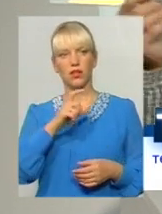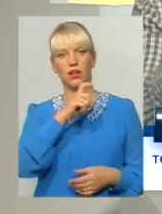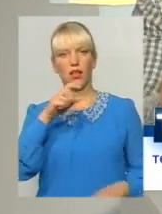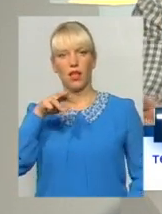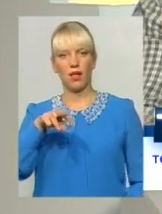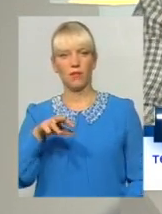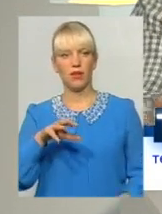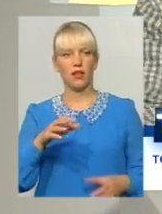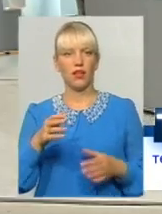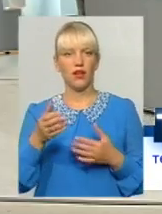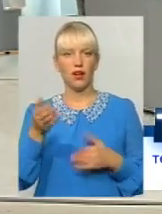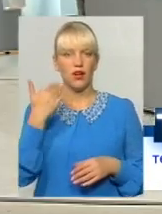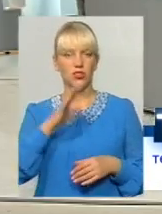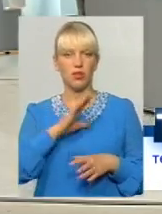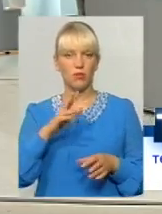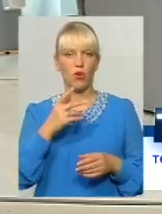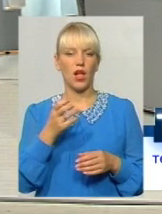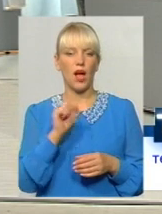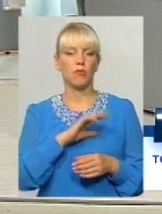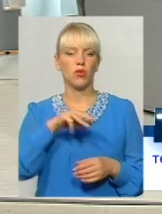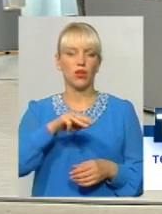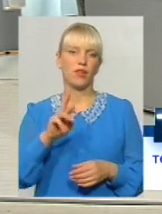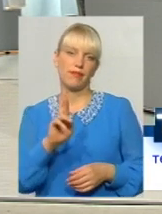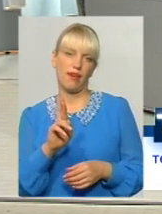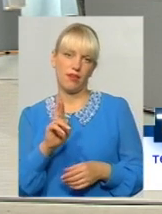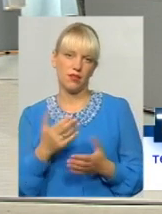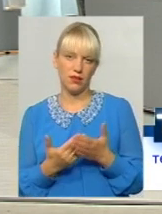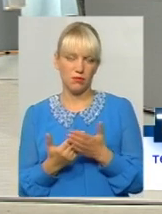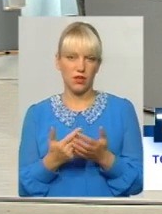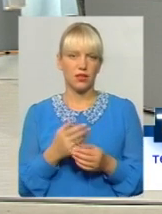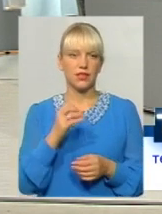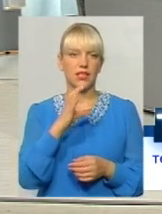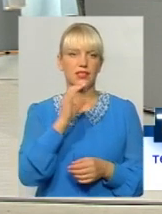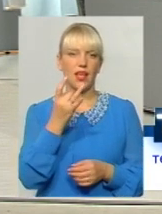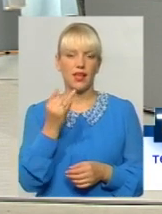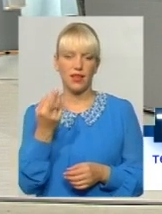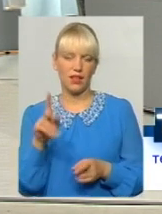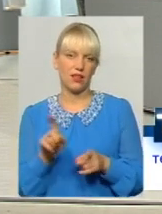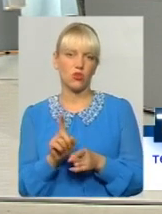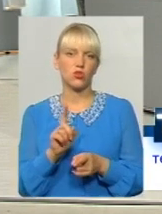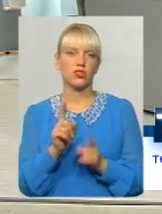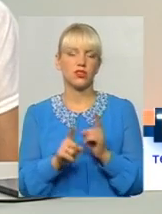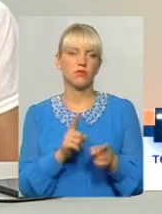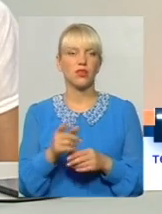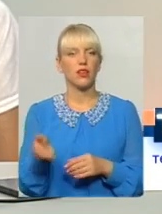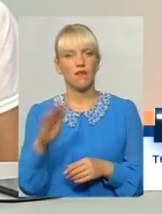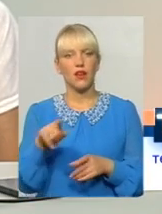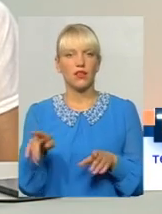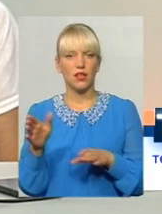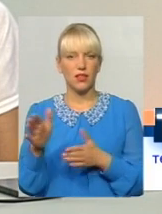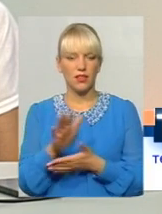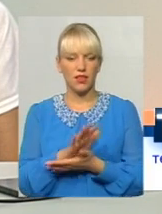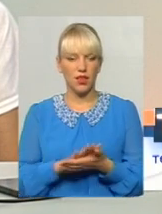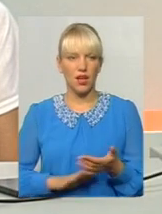ХМ було, а ТЯ навіть, так? Да. Потім їх, серії змінюються там періодичністю теж раз так, в місяць. Але давайте далі будемо рухатися щодо,